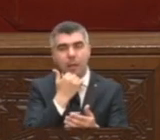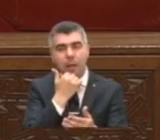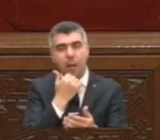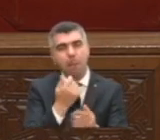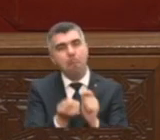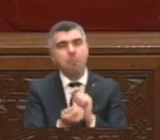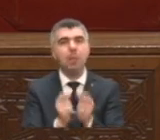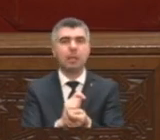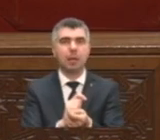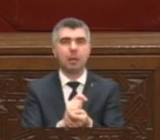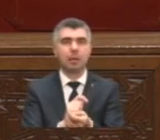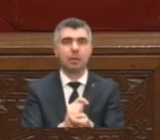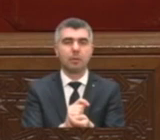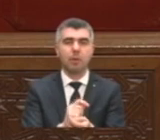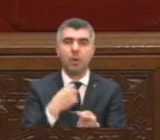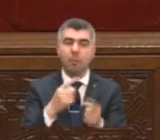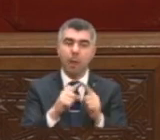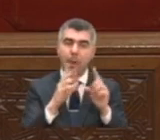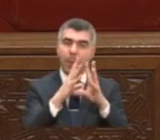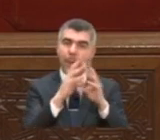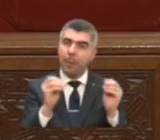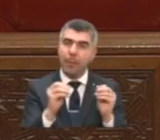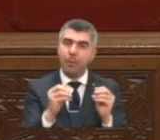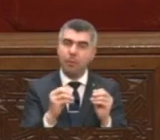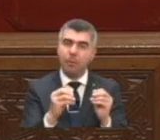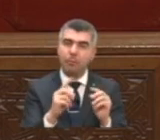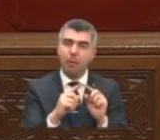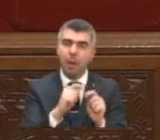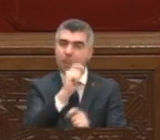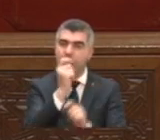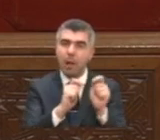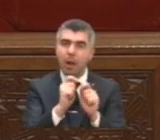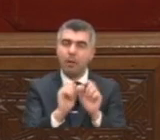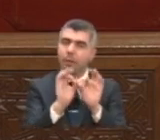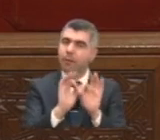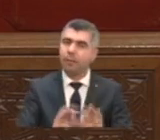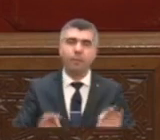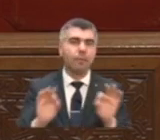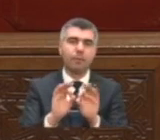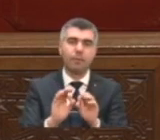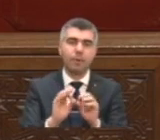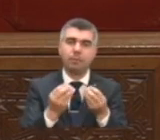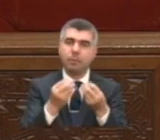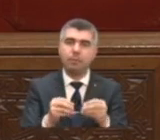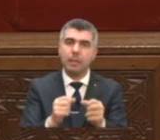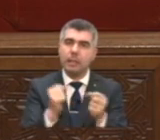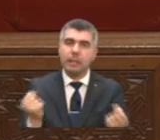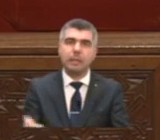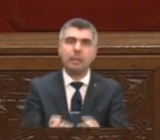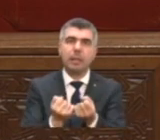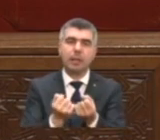النظر، ولكن باش نكونوا في غياب وثائق التعمير هذه إهانة لبلادنا وإهانة للتنمية